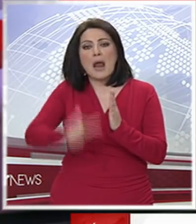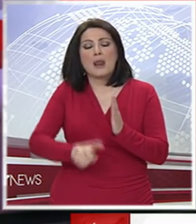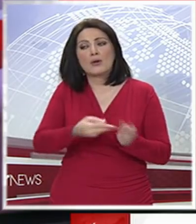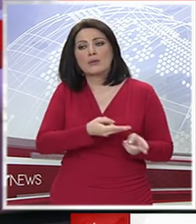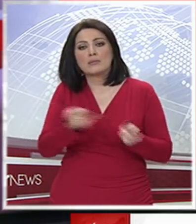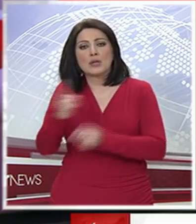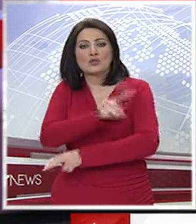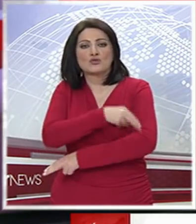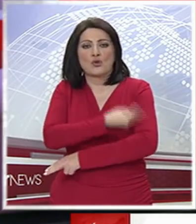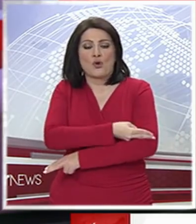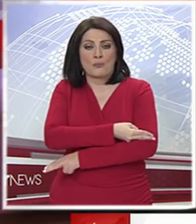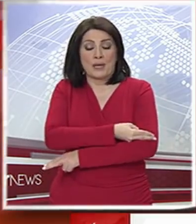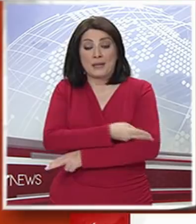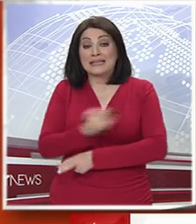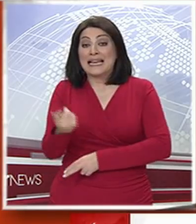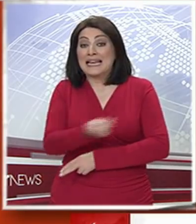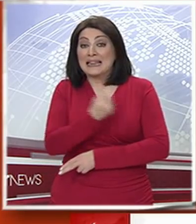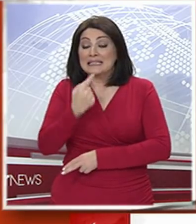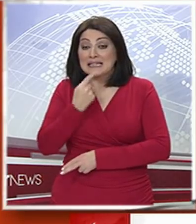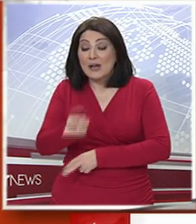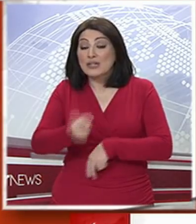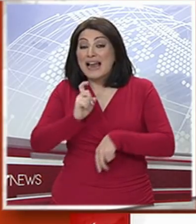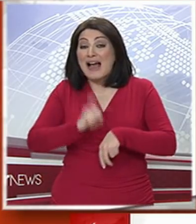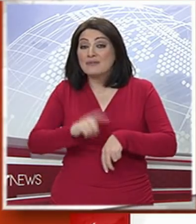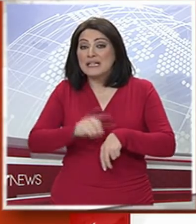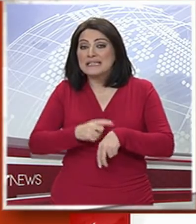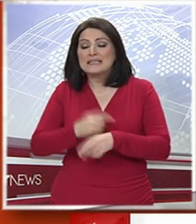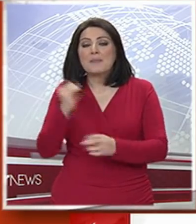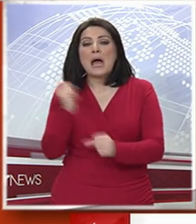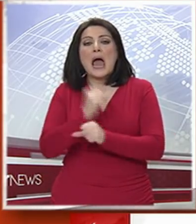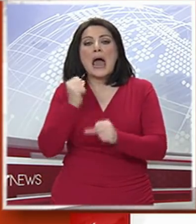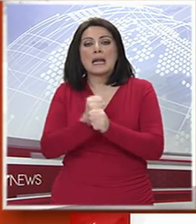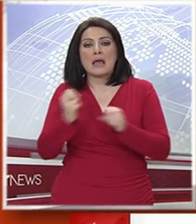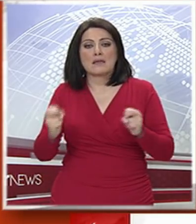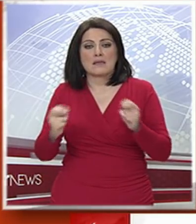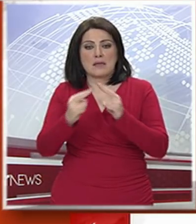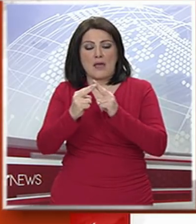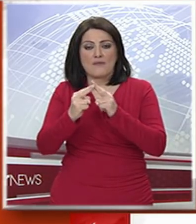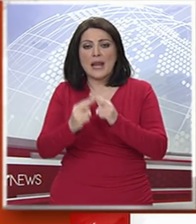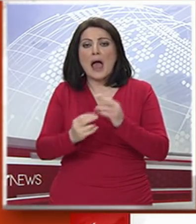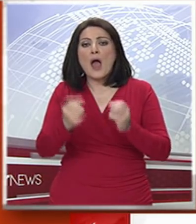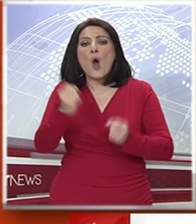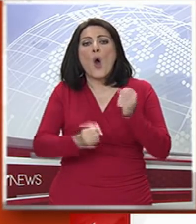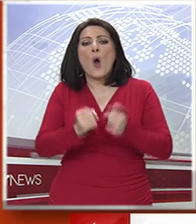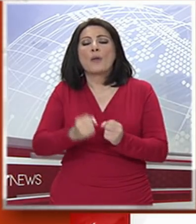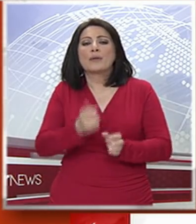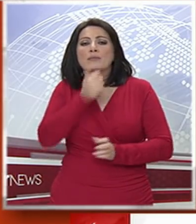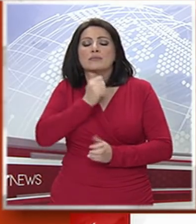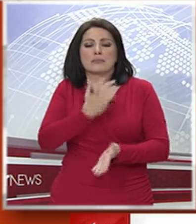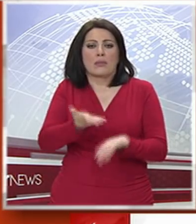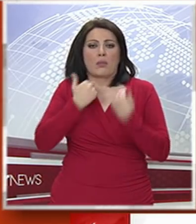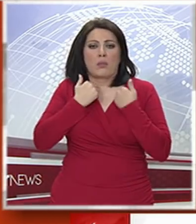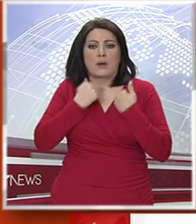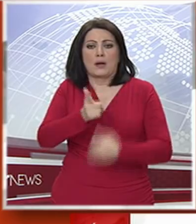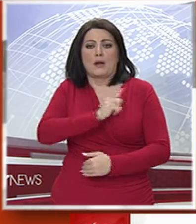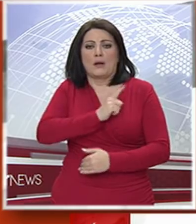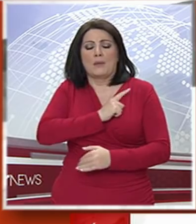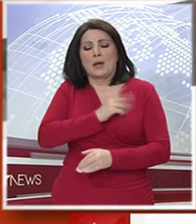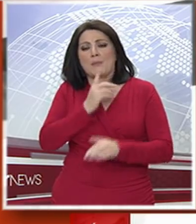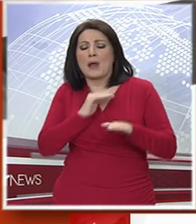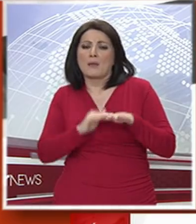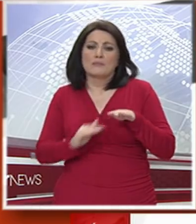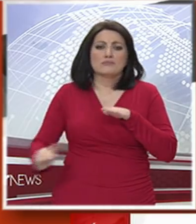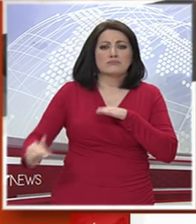το eviazoom.gr, όλα συνέβησαν τη στιγμή που γινόντουσαν έργα στη γέφυρα. Ο οδηγός δεν είχε την υπομονή να περιμένει και μπήκε στο αντίθετο